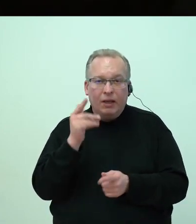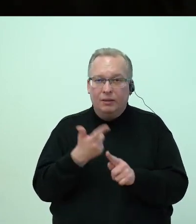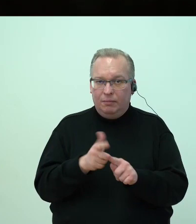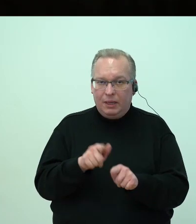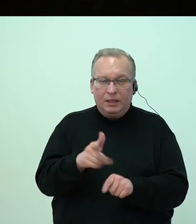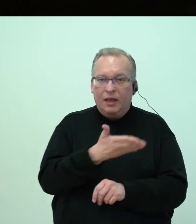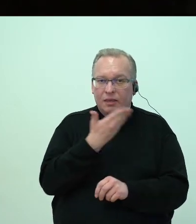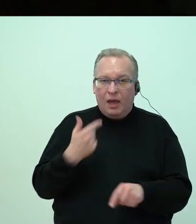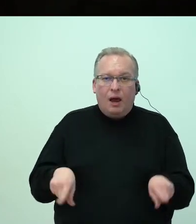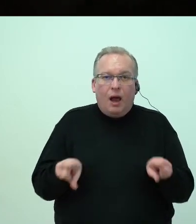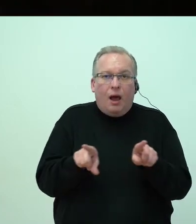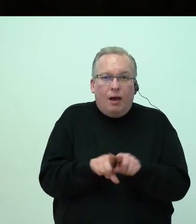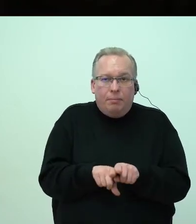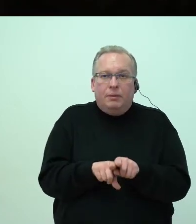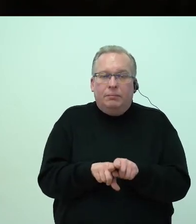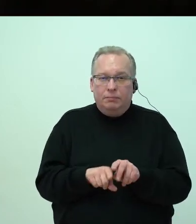galbūt jinai nėra tokia,